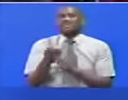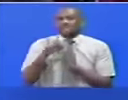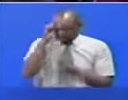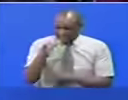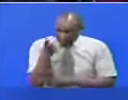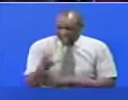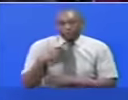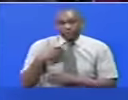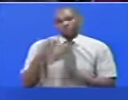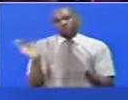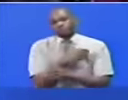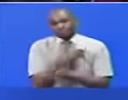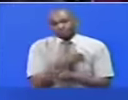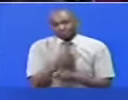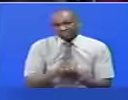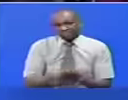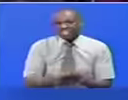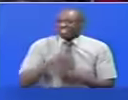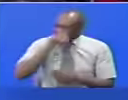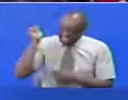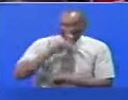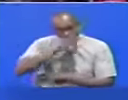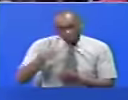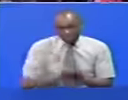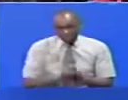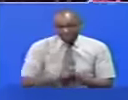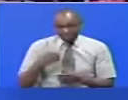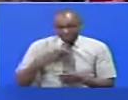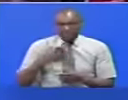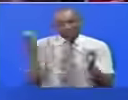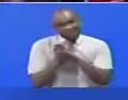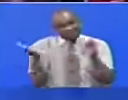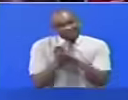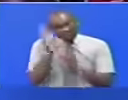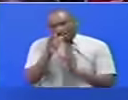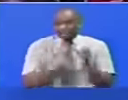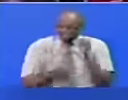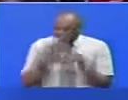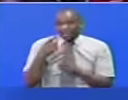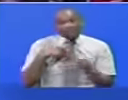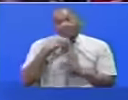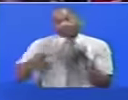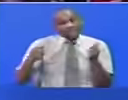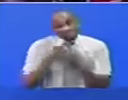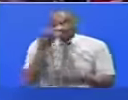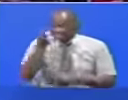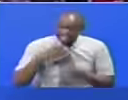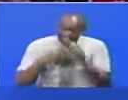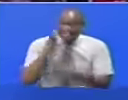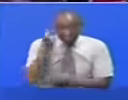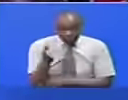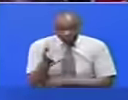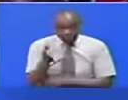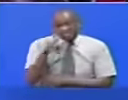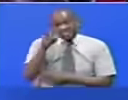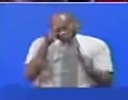governor nitakuwa na faili yake. Kila mbunge Kenya mzima nitakuwa na faili yake nielezea wananchi wa Kenya kwamba hao viongozi